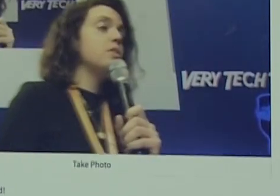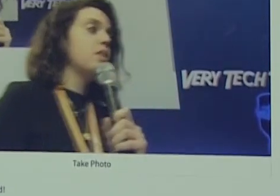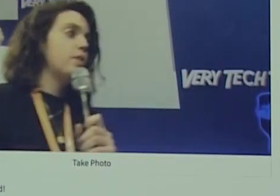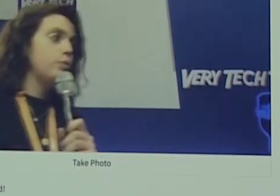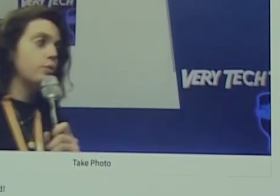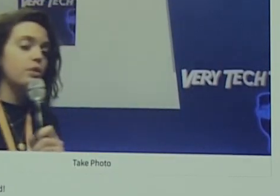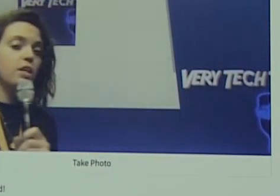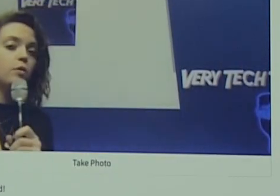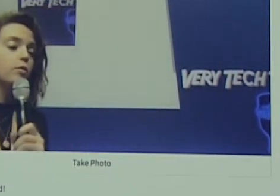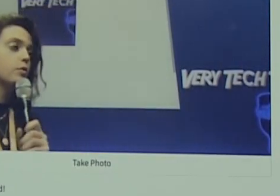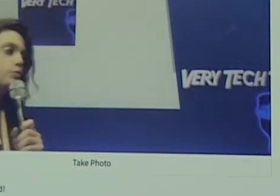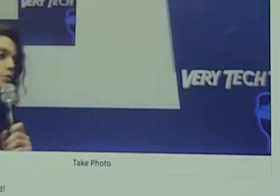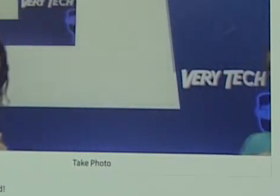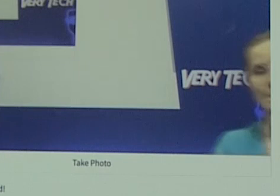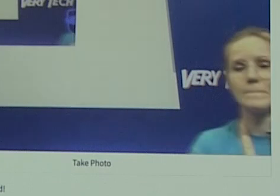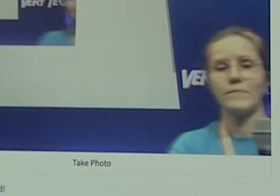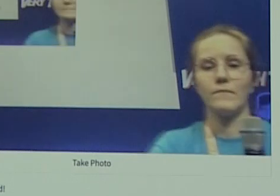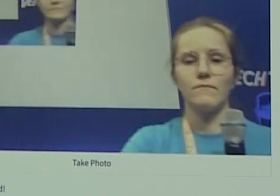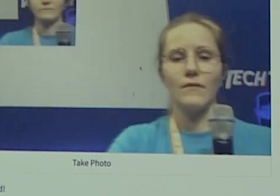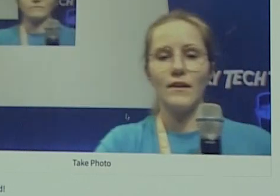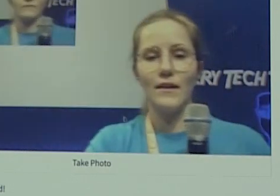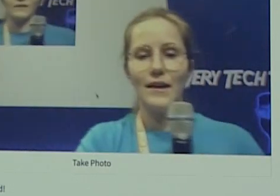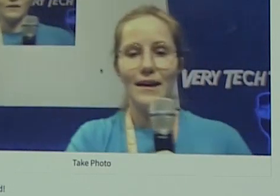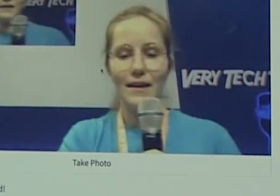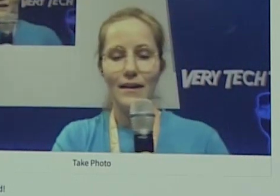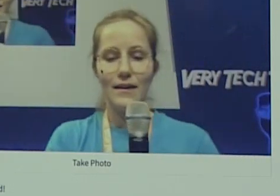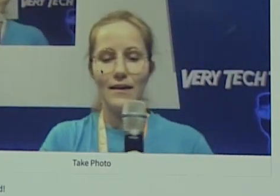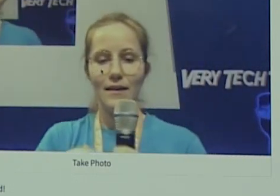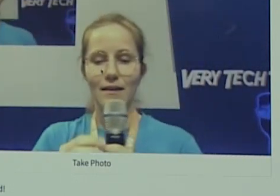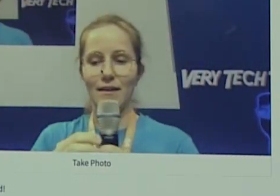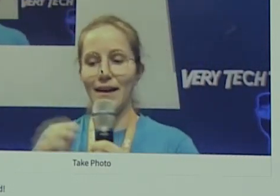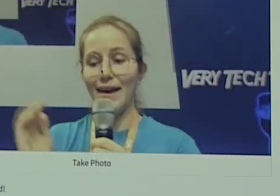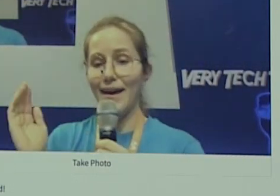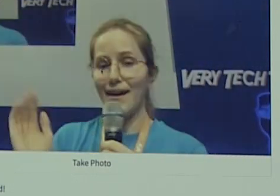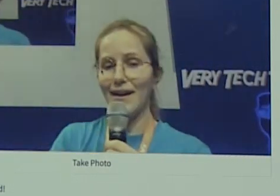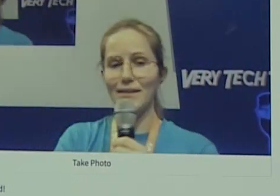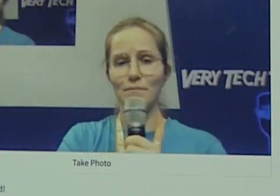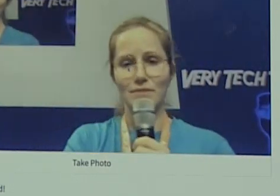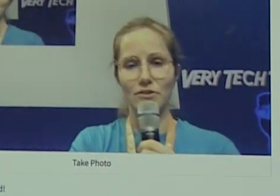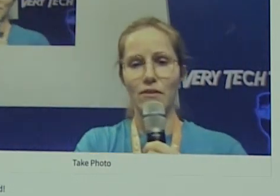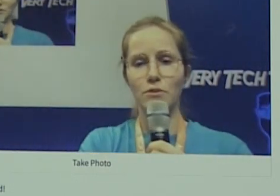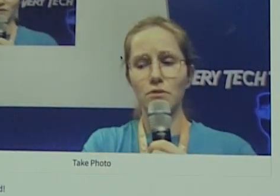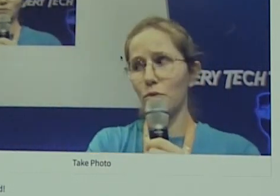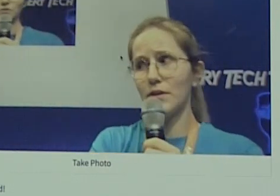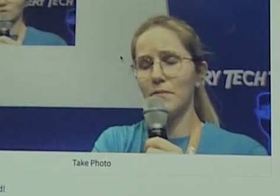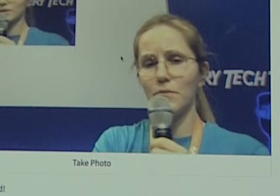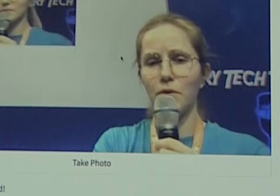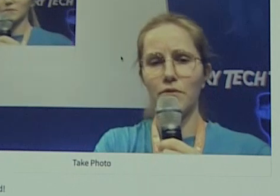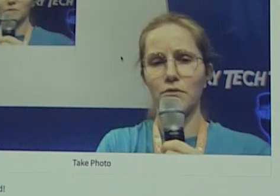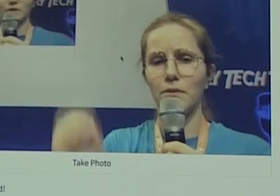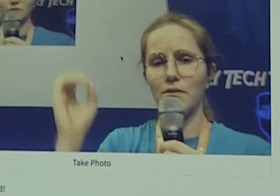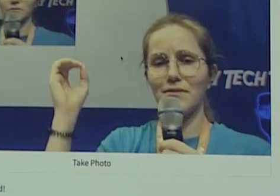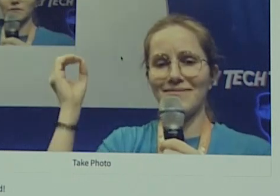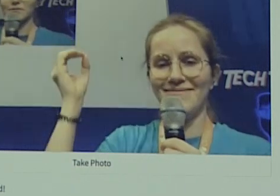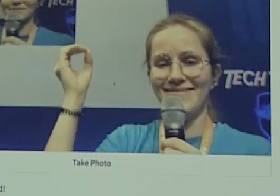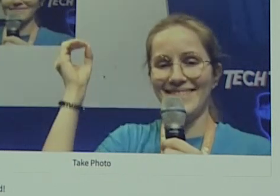tester avec une autre lettre. Est-ce que tu veux tester un O, par exemple, ou ce que tu veux, d'ailleurs ? Je vais avoir besoin d'une troisième main pour prendre la photo.